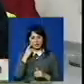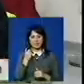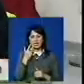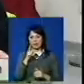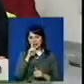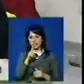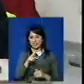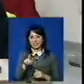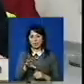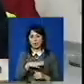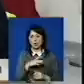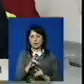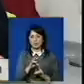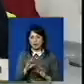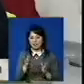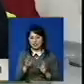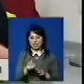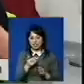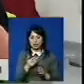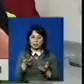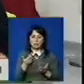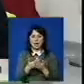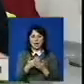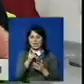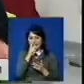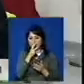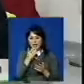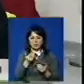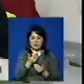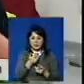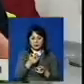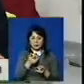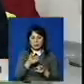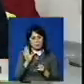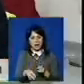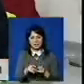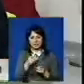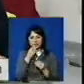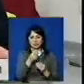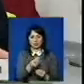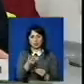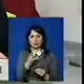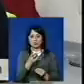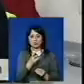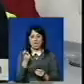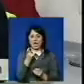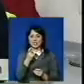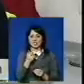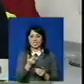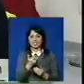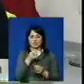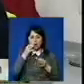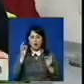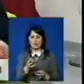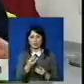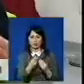რამდენიმე თვეს რომ მქონდეს ბავშვი დარჩენილი, თითოეულ ეს თვეები თუ წლები უნდა იყოს ხარისხიანი, ბავშვს უნდა ქონდეს მაქსიმალური